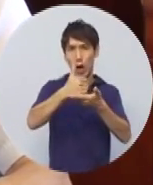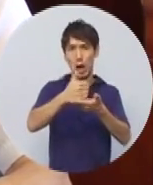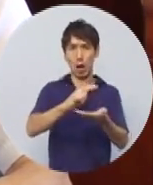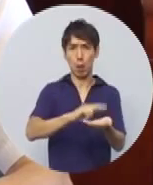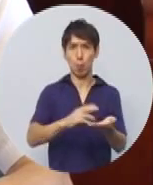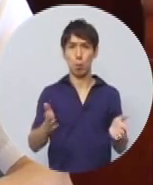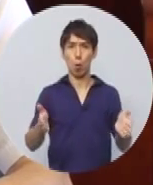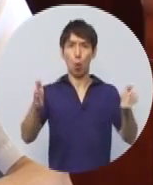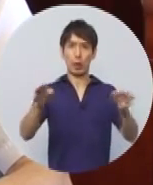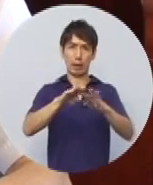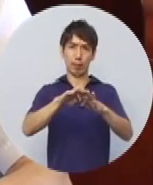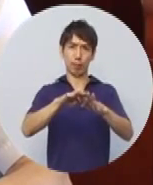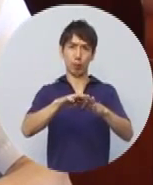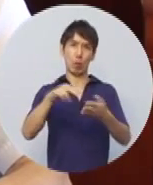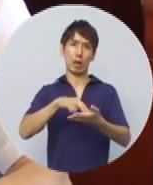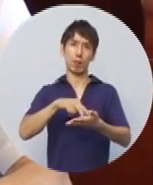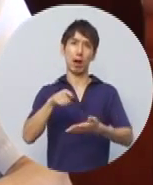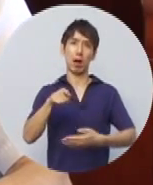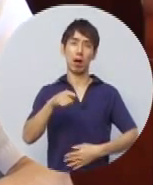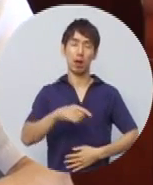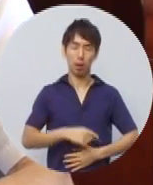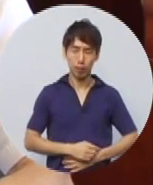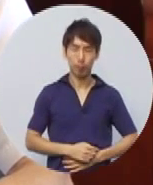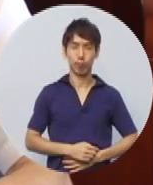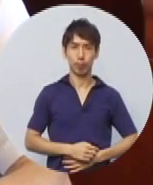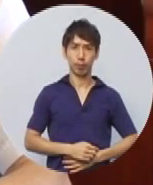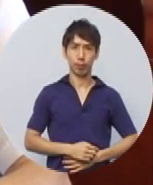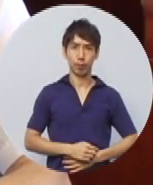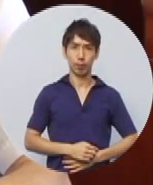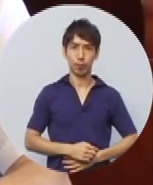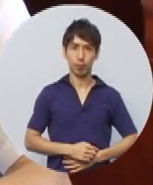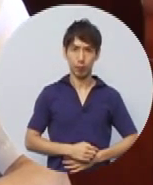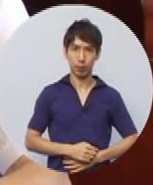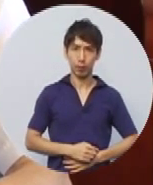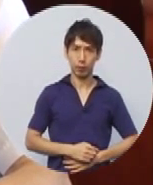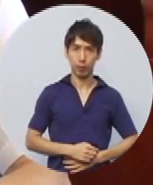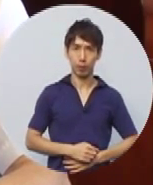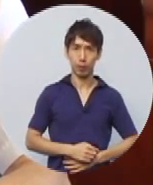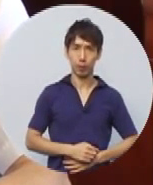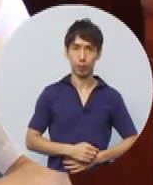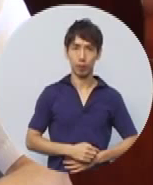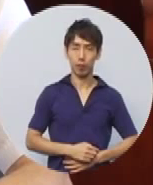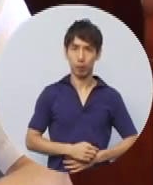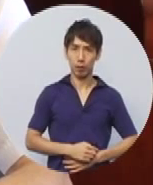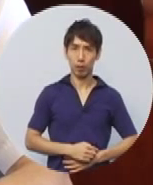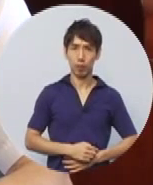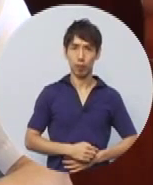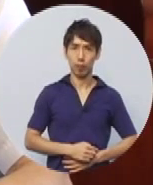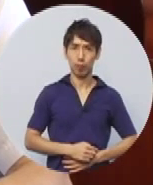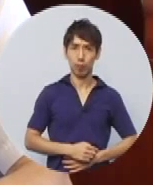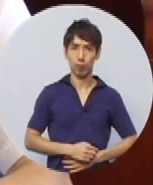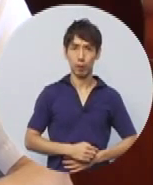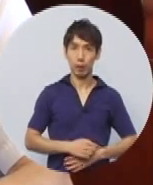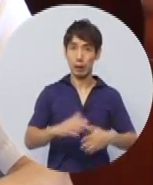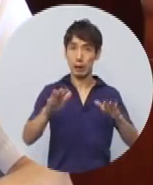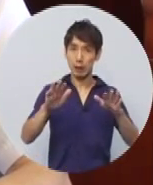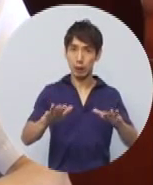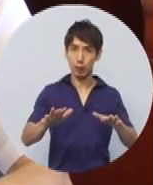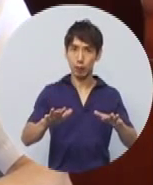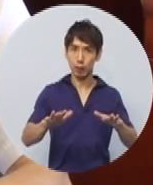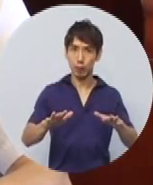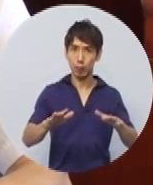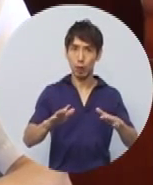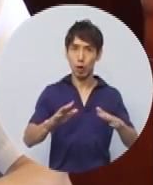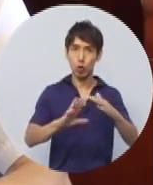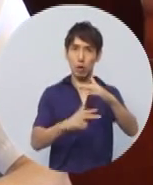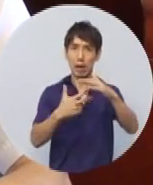の位置づけがなされて起き上がってきた病院であるということが言えると思います。ですので、まあ、今42万になり